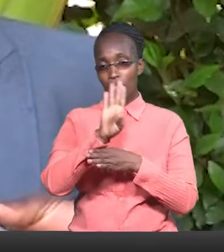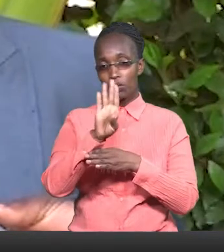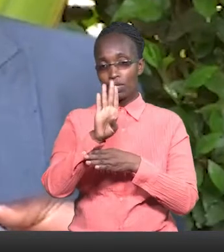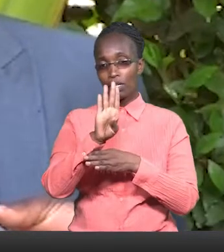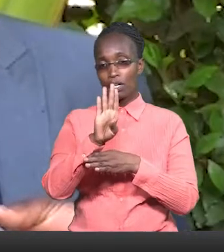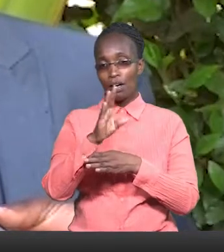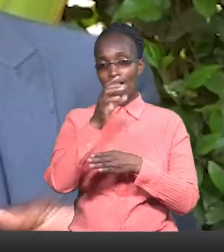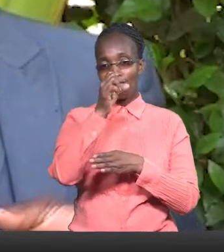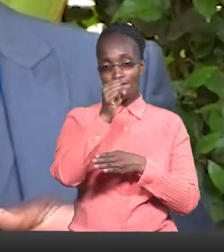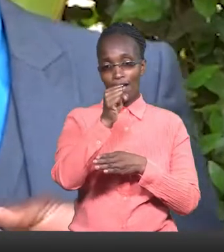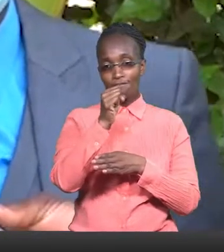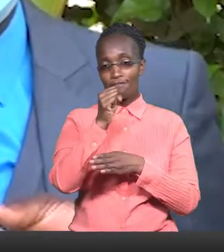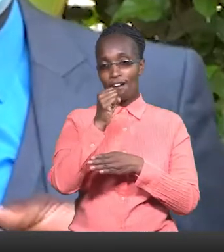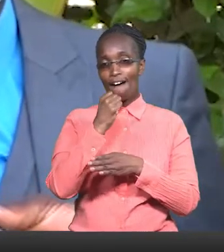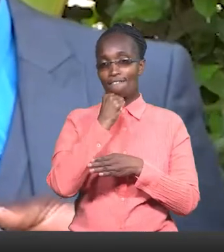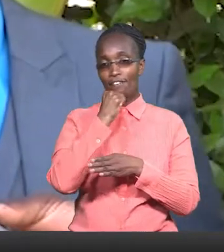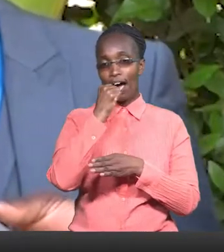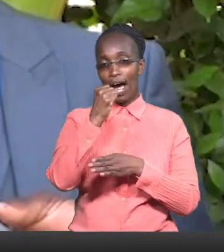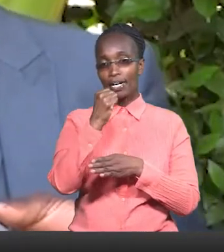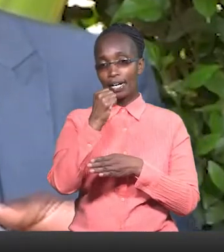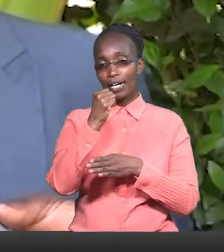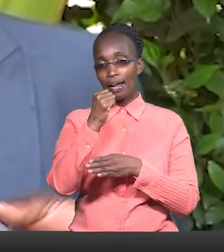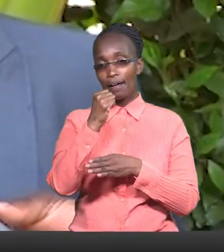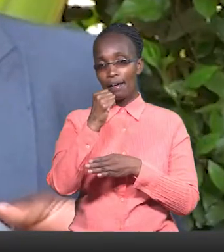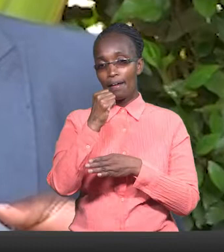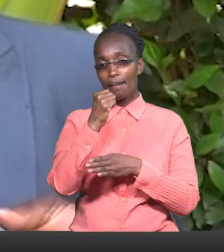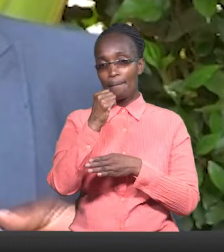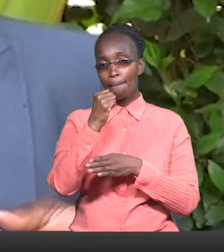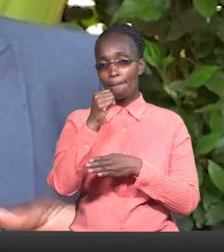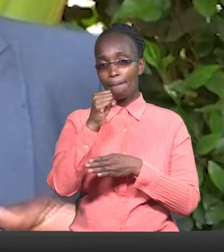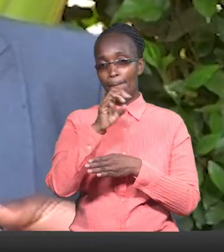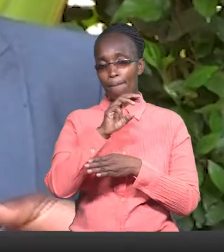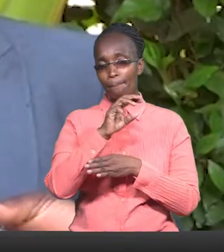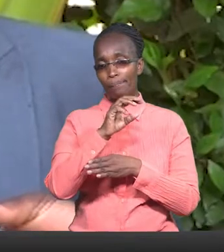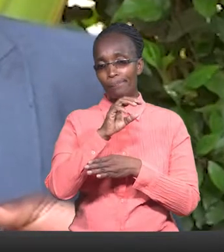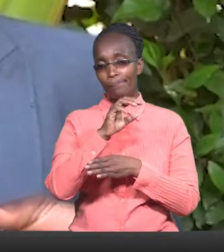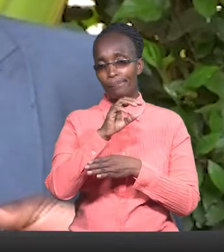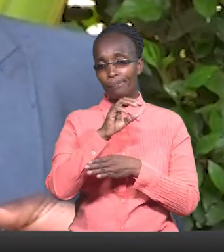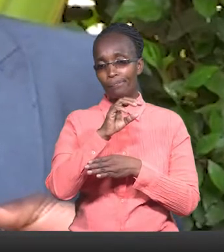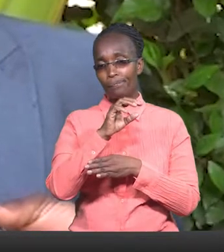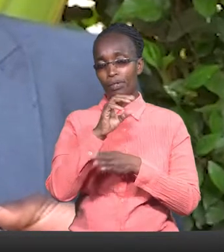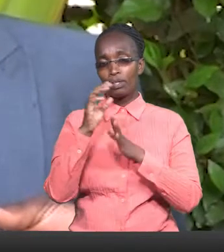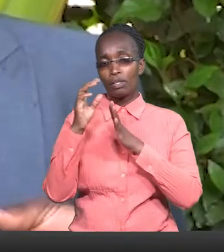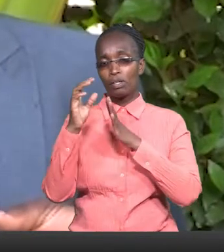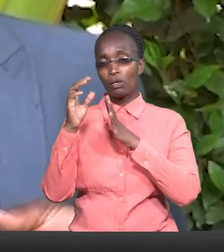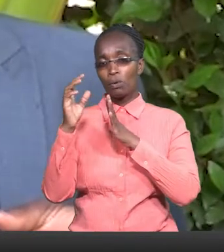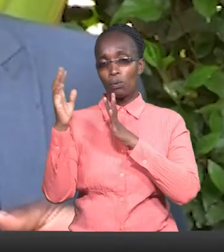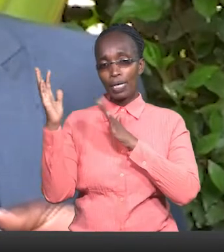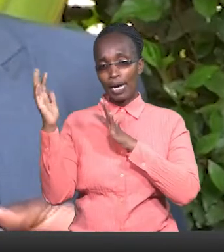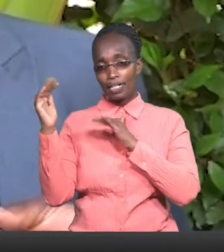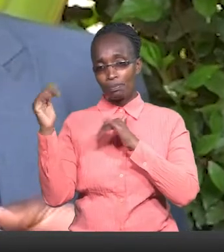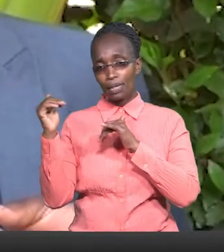half a billion shillings, 500 million worth of loans for T loans.